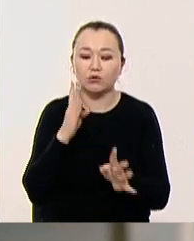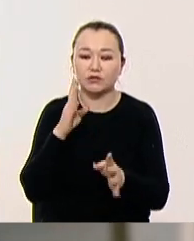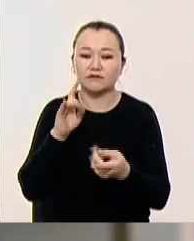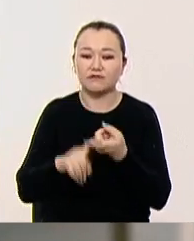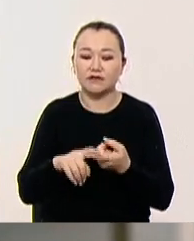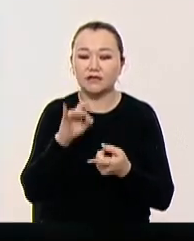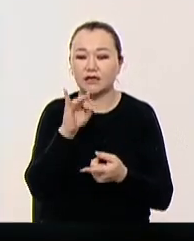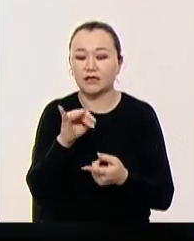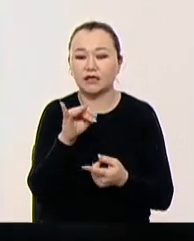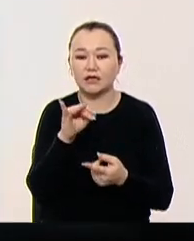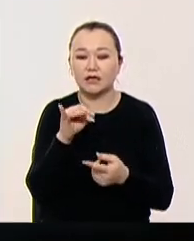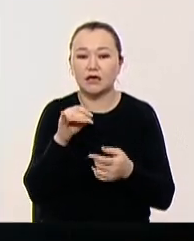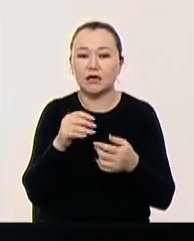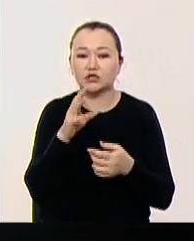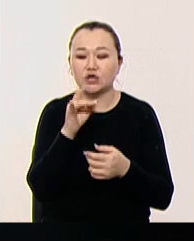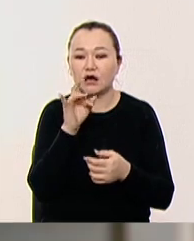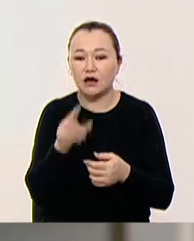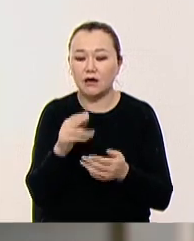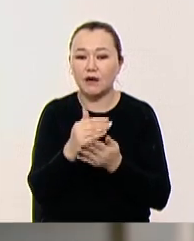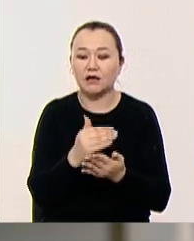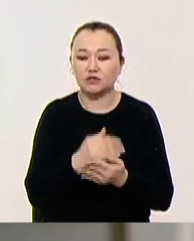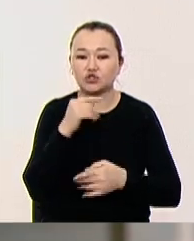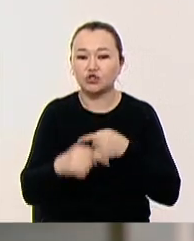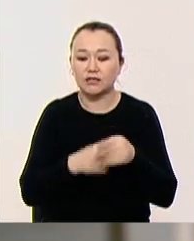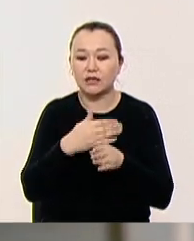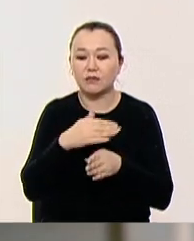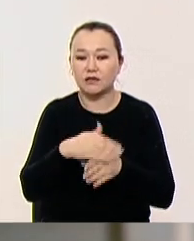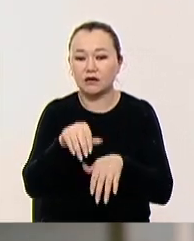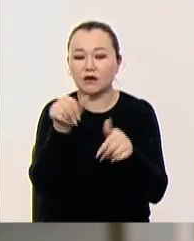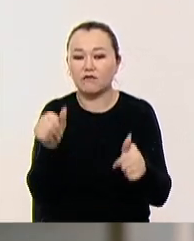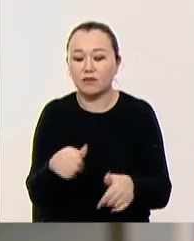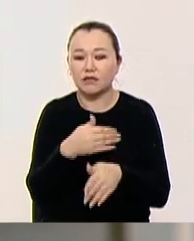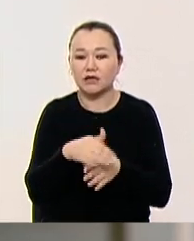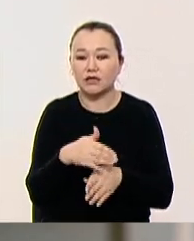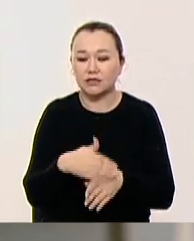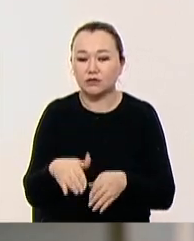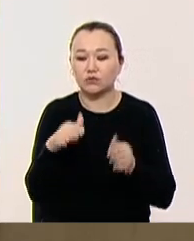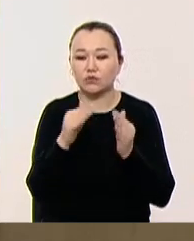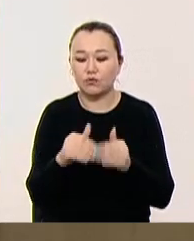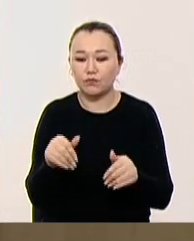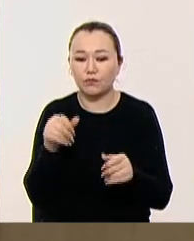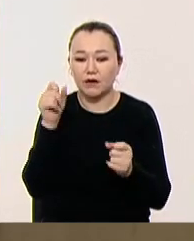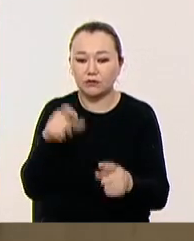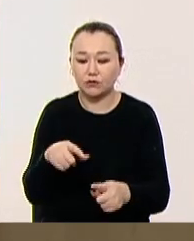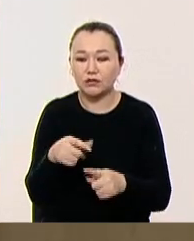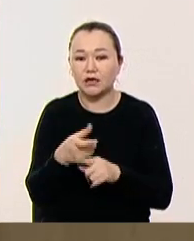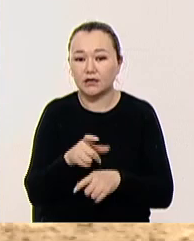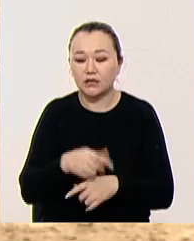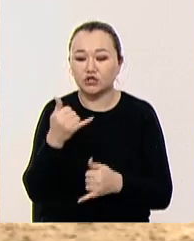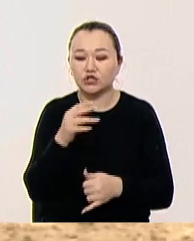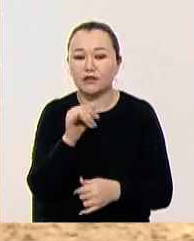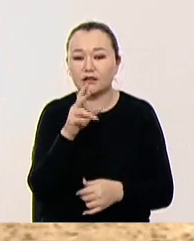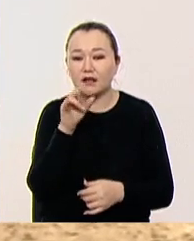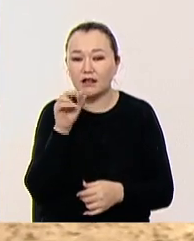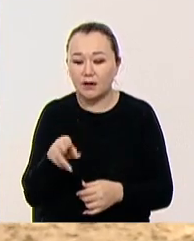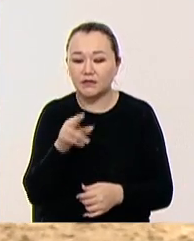сәйкес және осы шаңырақ бағдарламалар арқылы ипотекалық несиеме берілетін үйлер болып табылады. Сондай-ақ, биыл Жаңаталап,